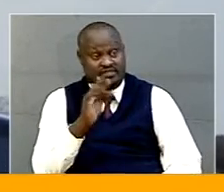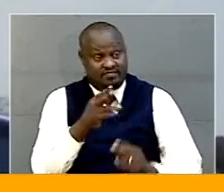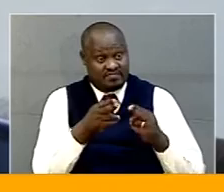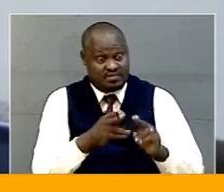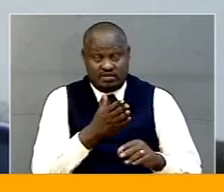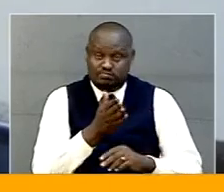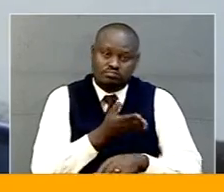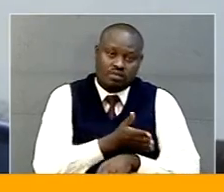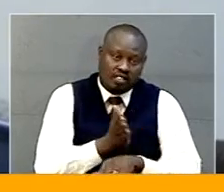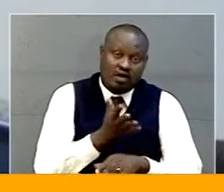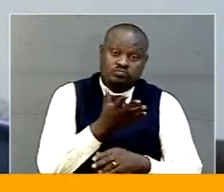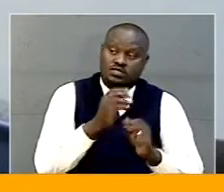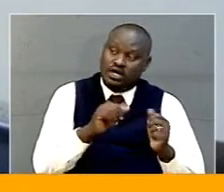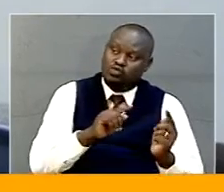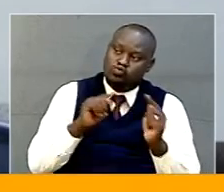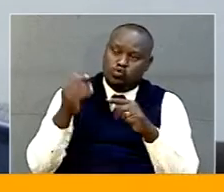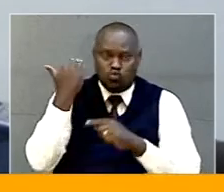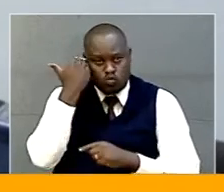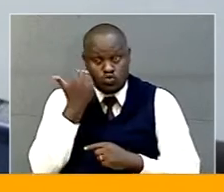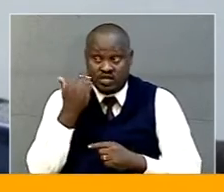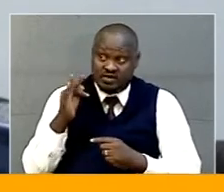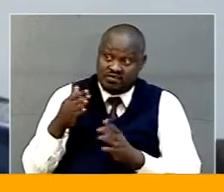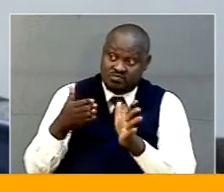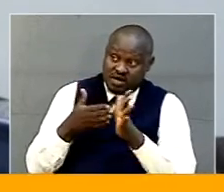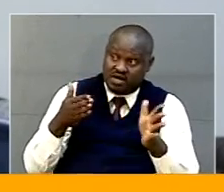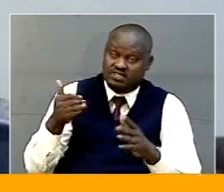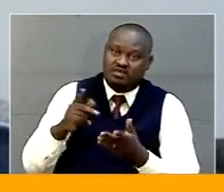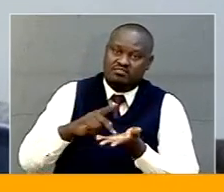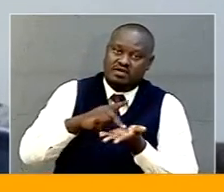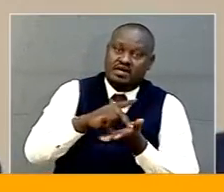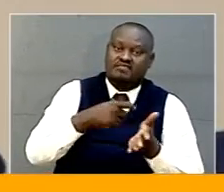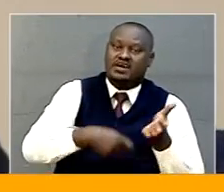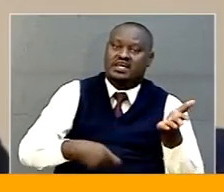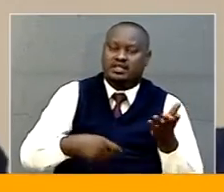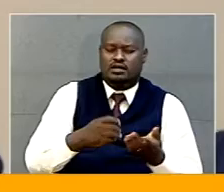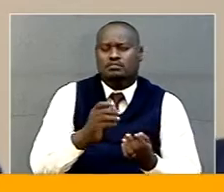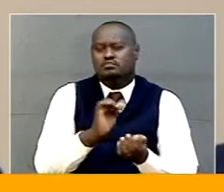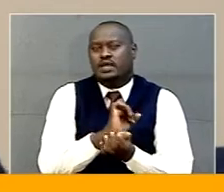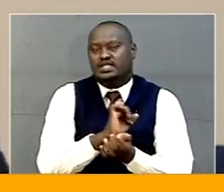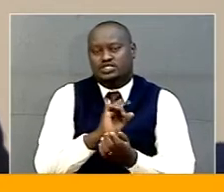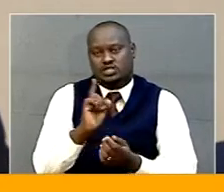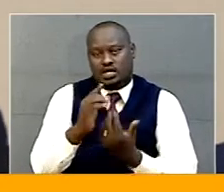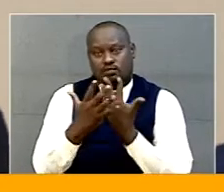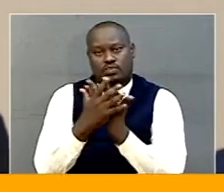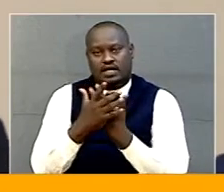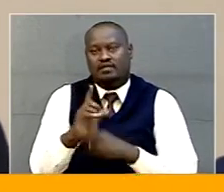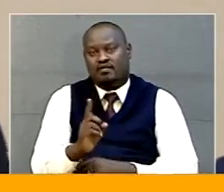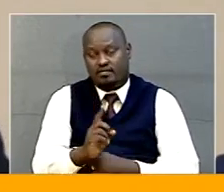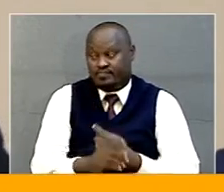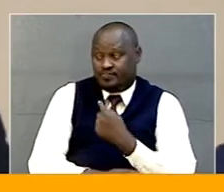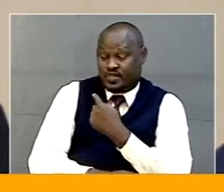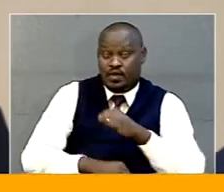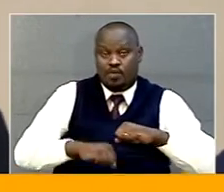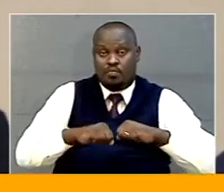era bwe guba gubasinze ne basasula engassi okusinga okubasiba. Bo bannannyini mikutu gy'amawulire bagamba